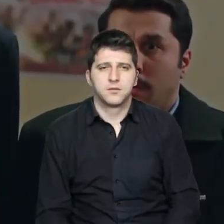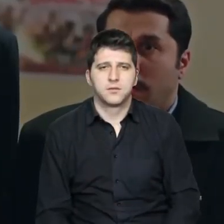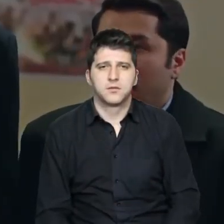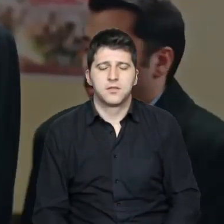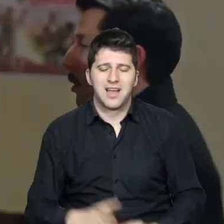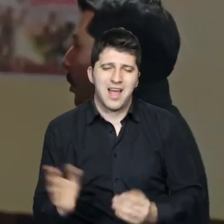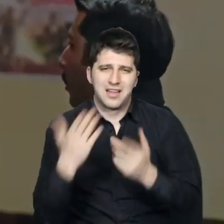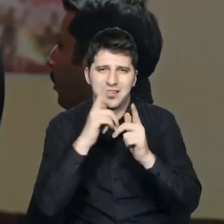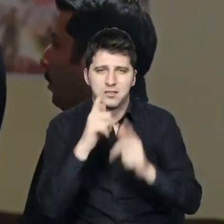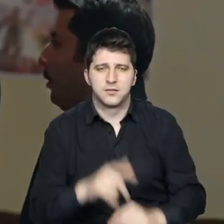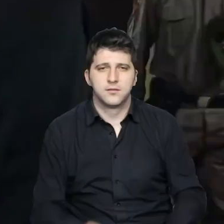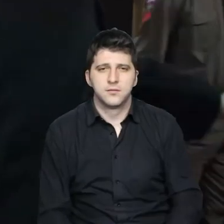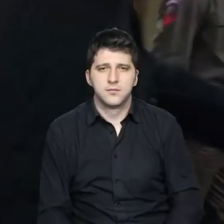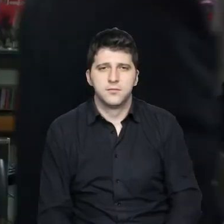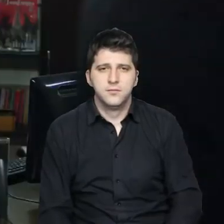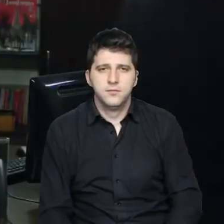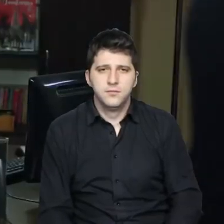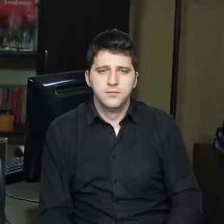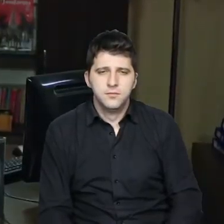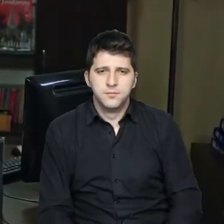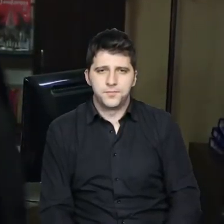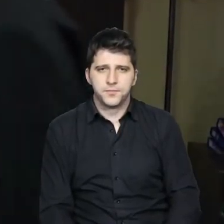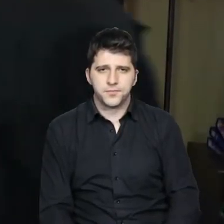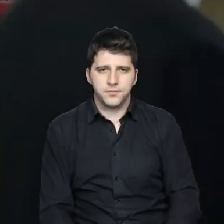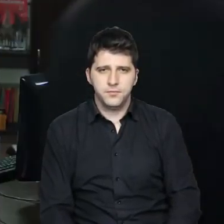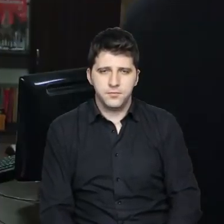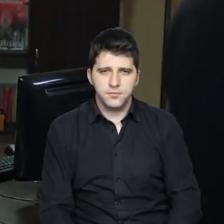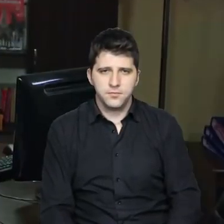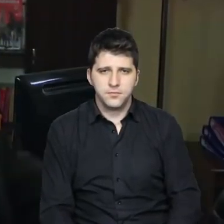Hadi. Uygun adım kapıya yöneldiler.